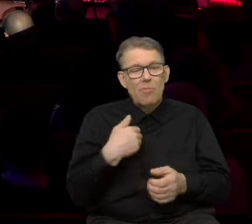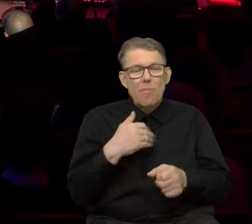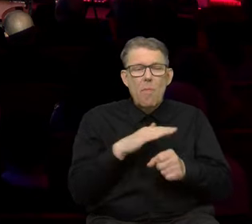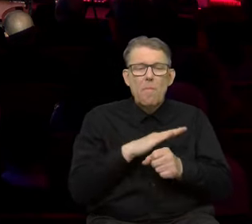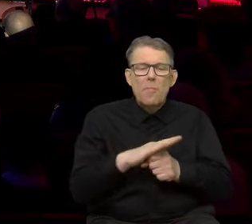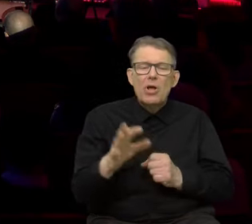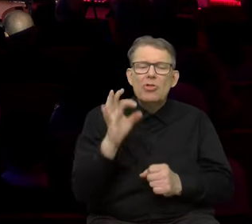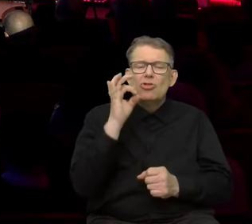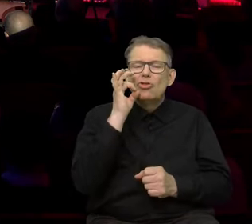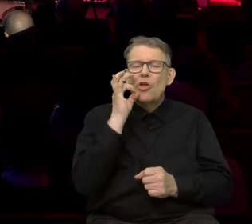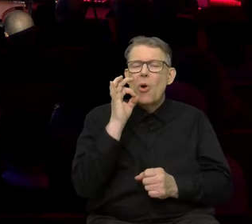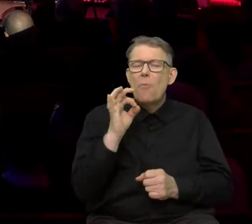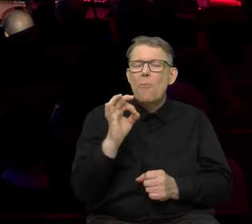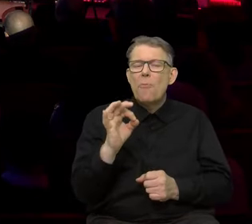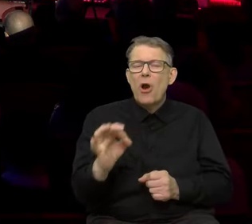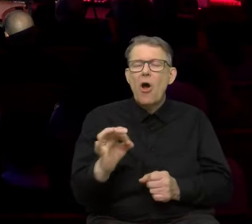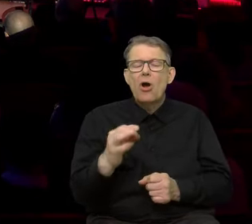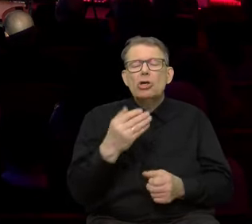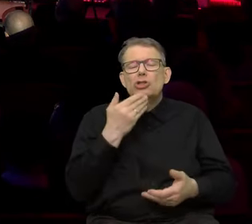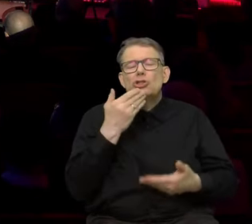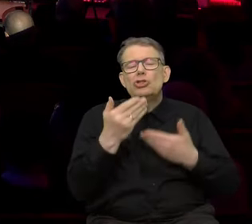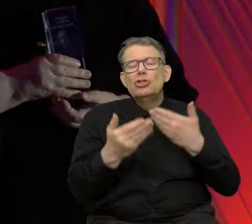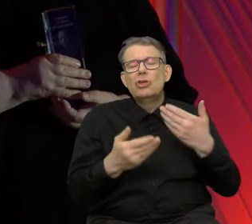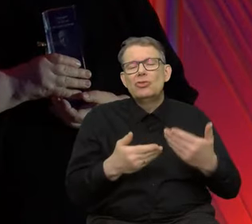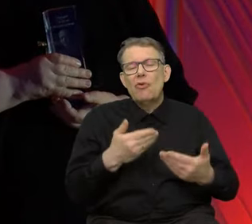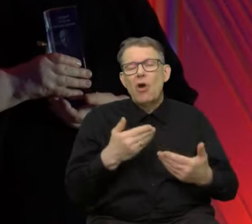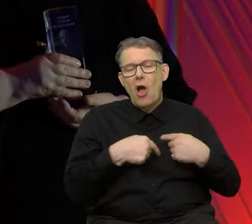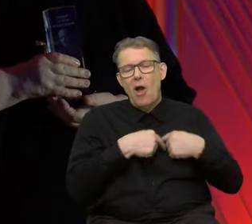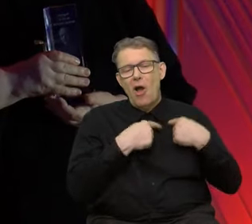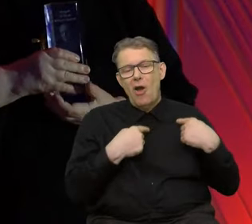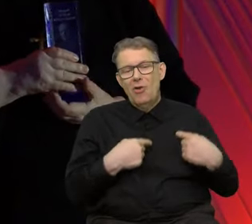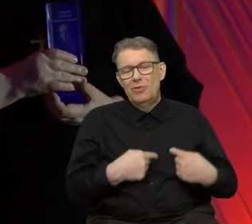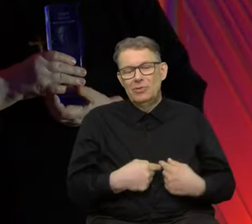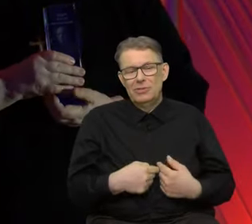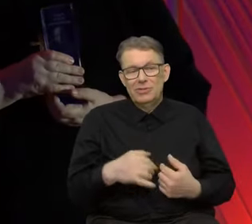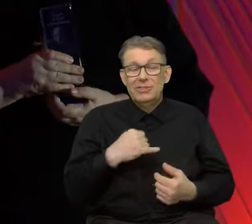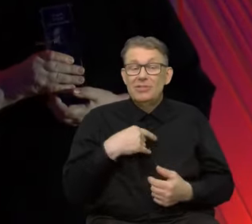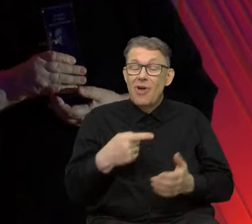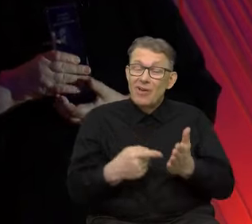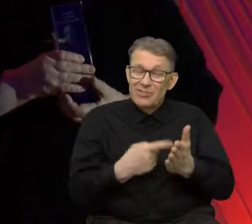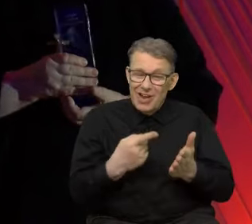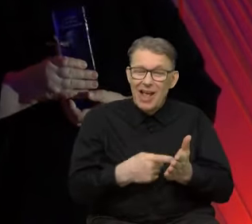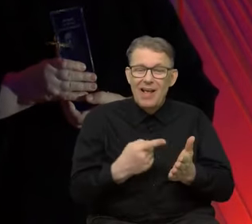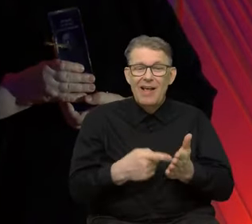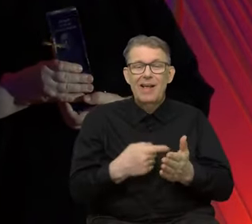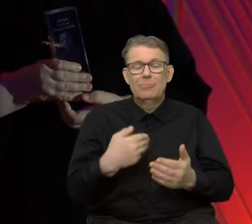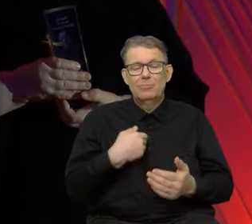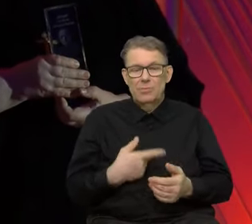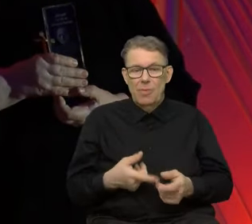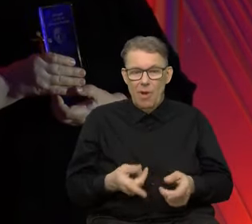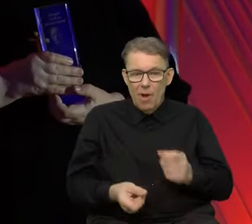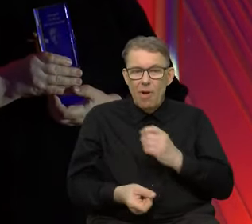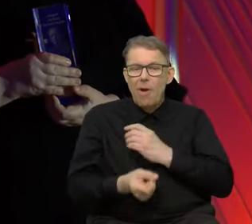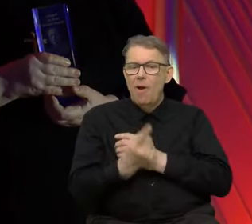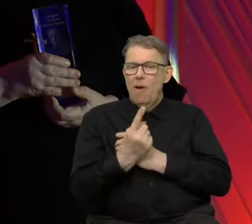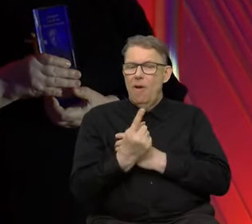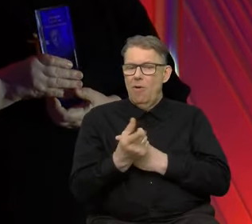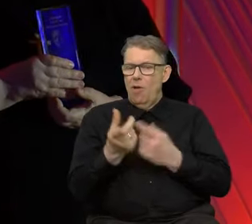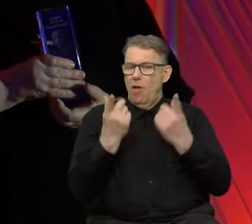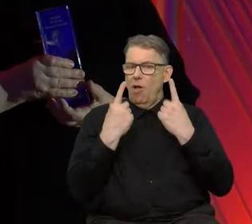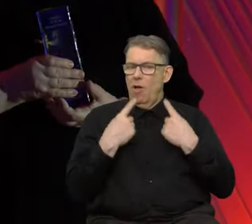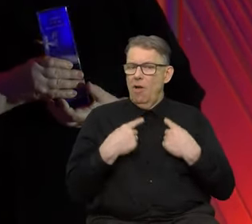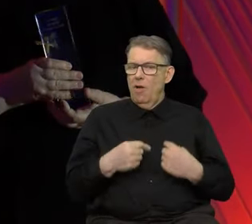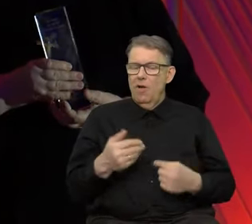takiej dobroci, życzliwości. I to, co mnie często tak zadziwiało w jego postawie, w